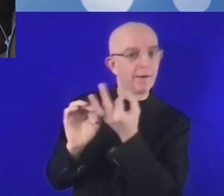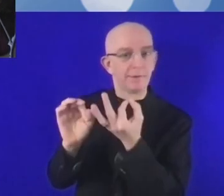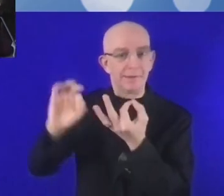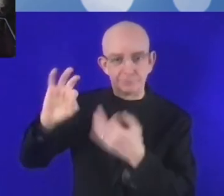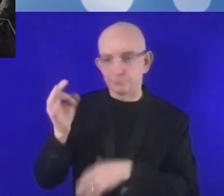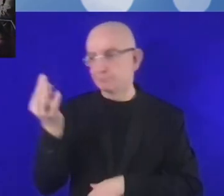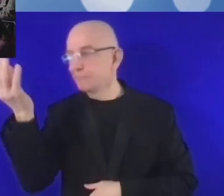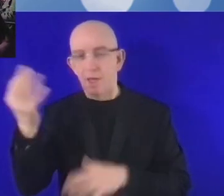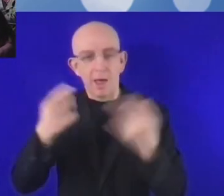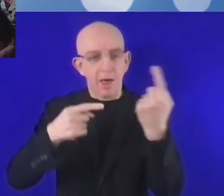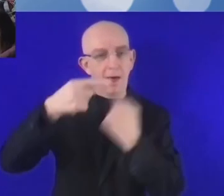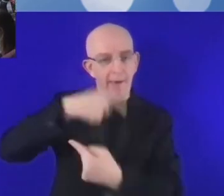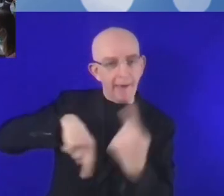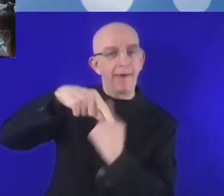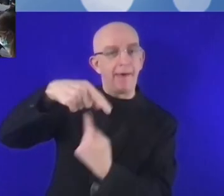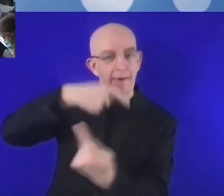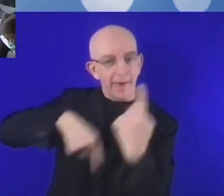новые клетки